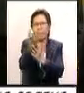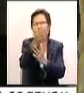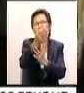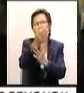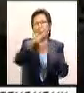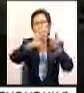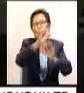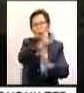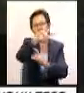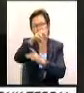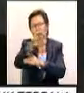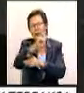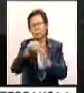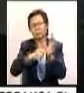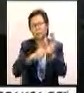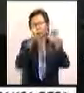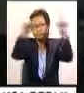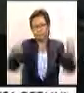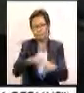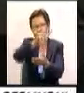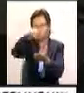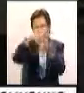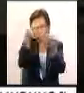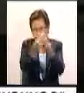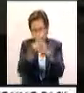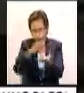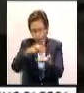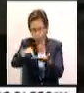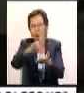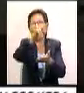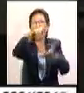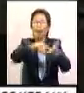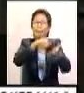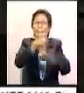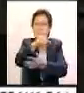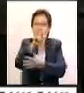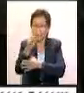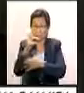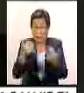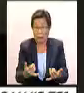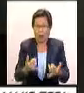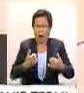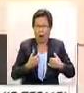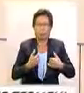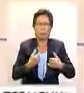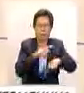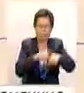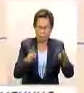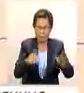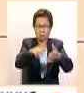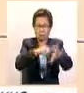laman portal SPR dan paparan skrin di pusat penjumlahan rasmi undi. PRK kali ini juga turut menyaksikan tempoh